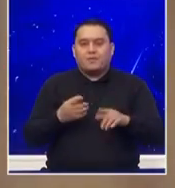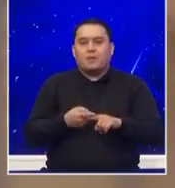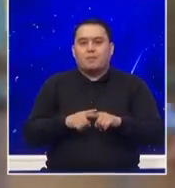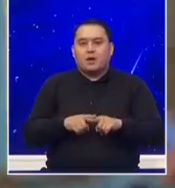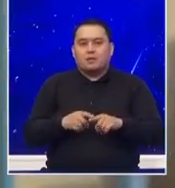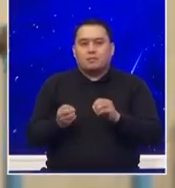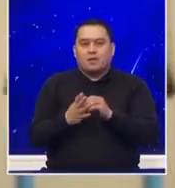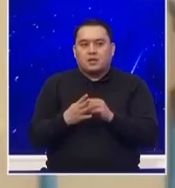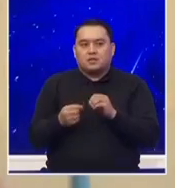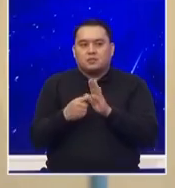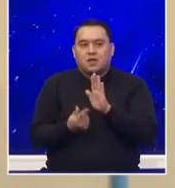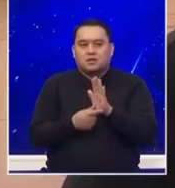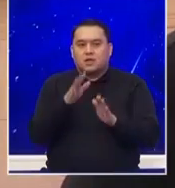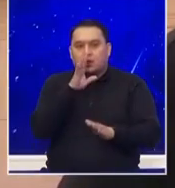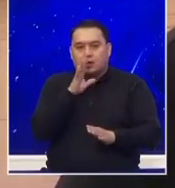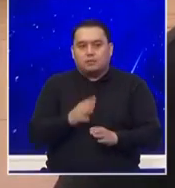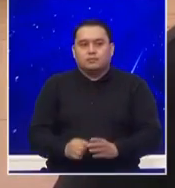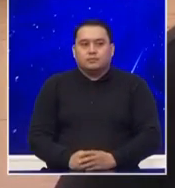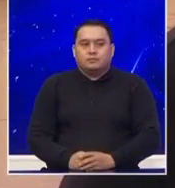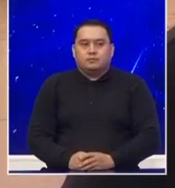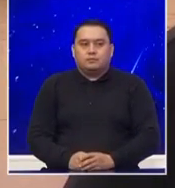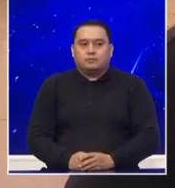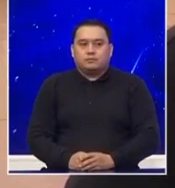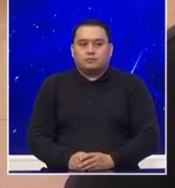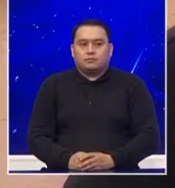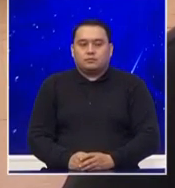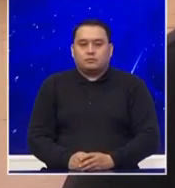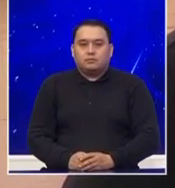им от 15 до 17 лет.